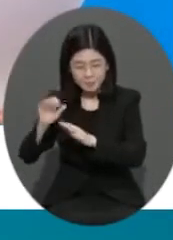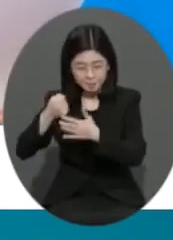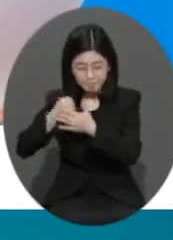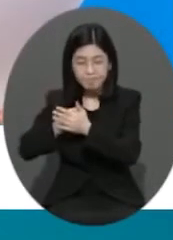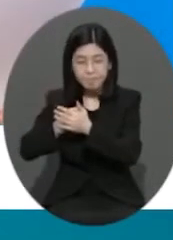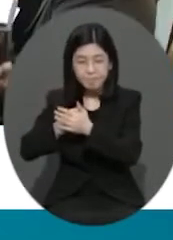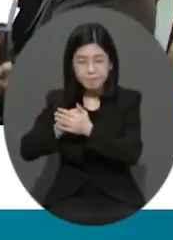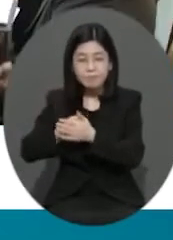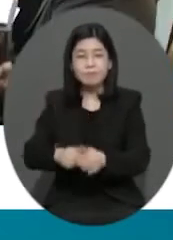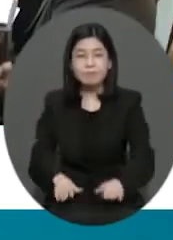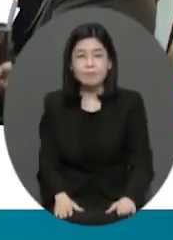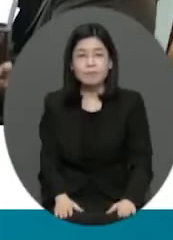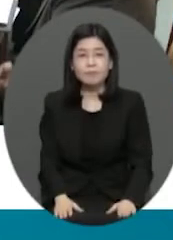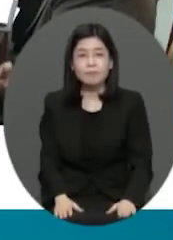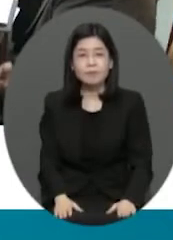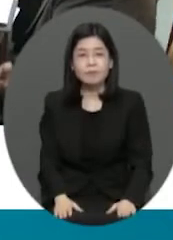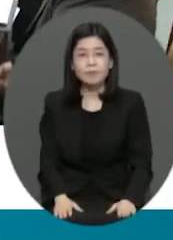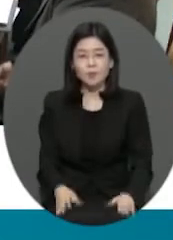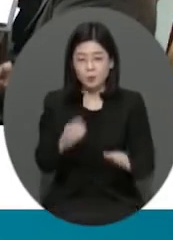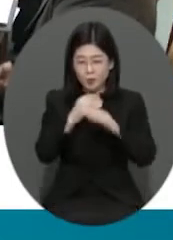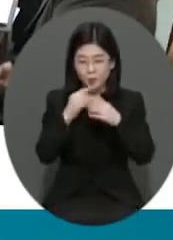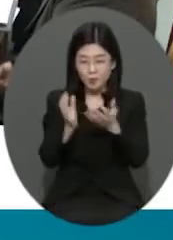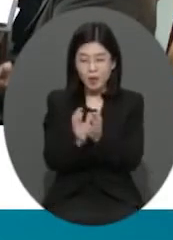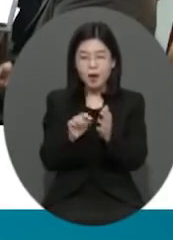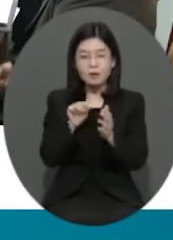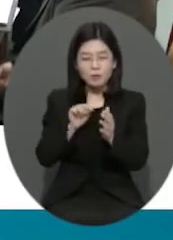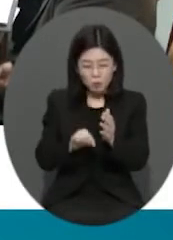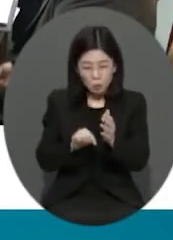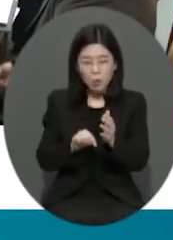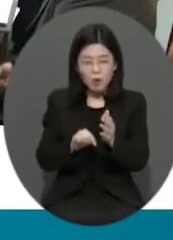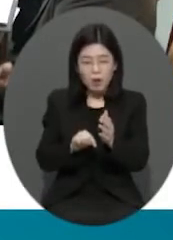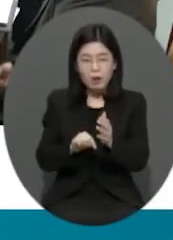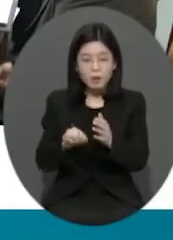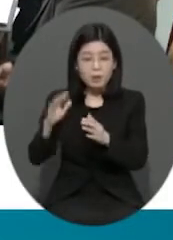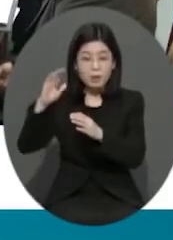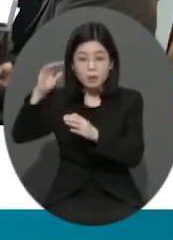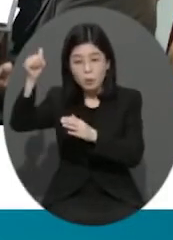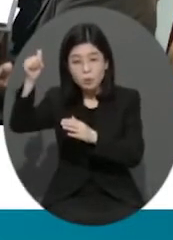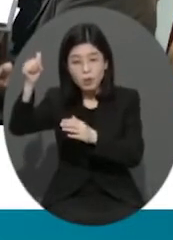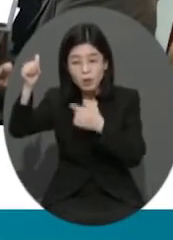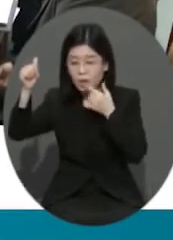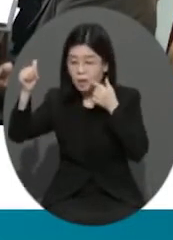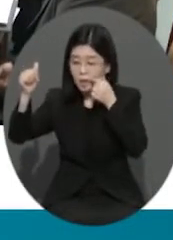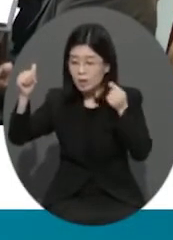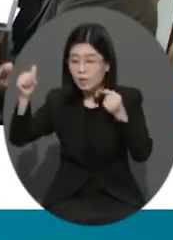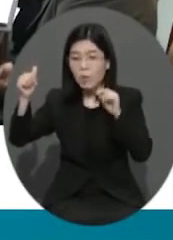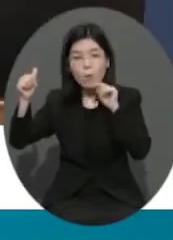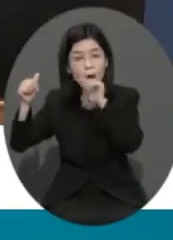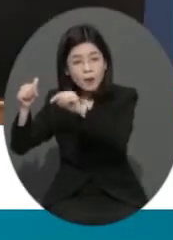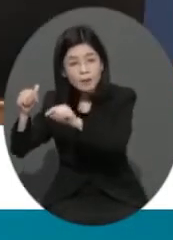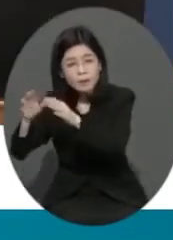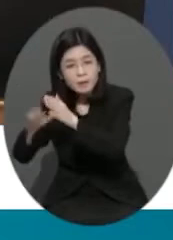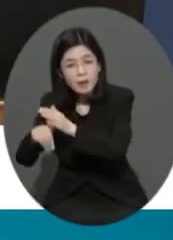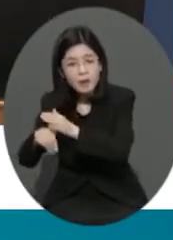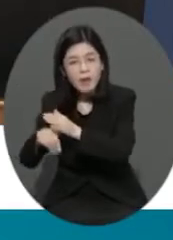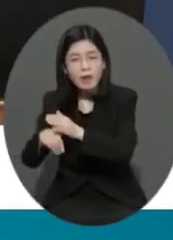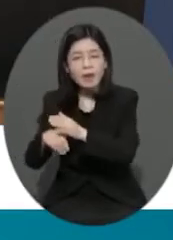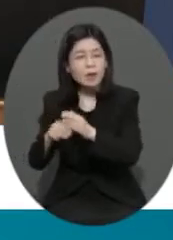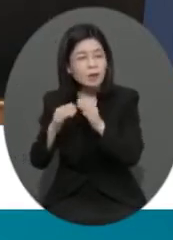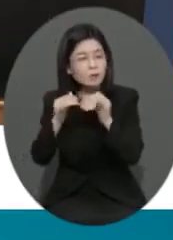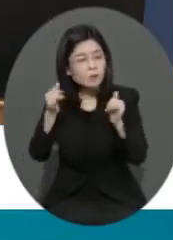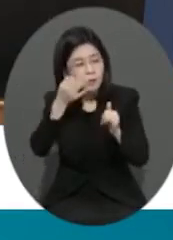내에서도 정무적 판단을 좀 했겠죠 과연 대통령께서 가셨을 때 우리 국민들에게 보여줄 수 있는 메시지가